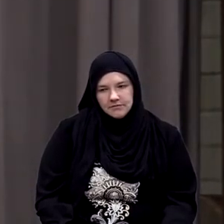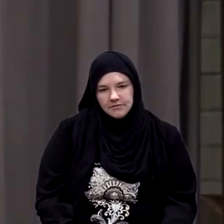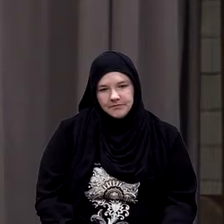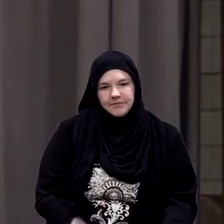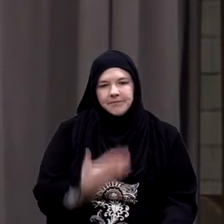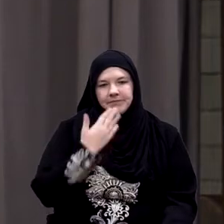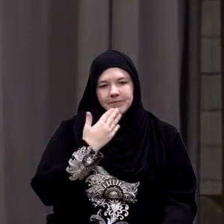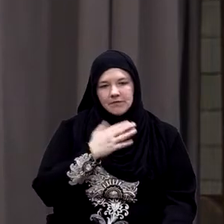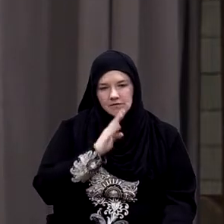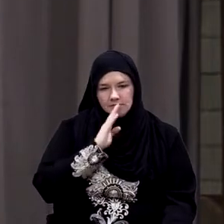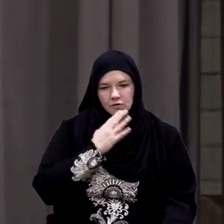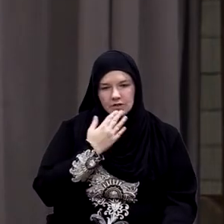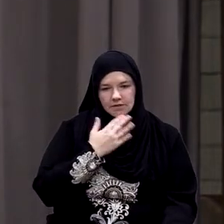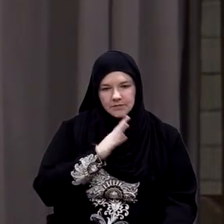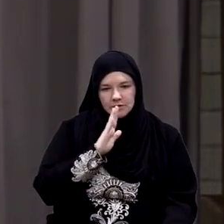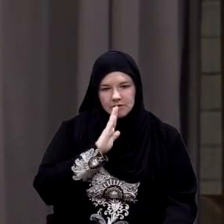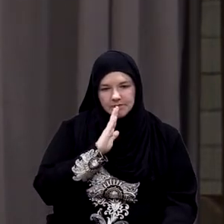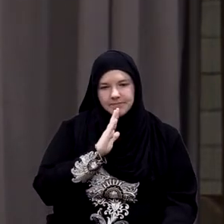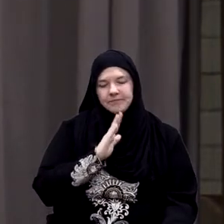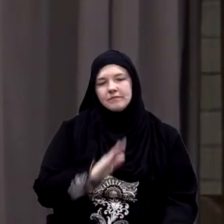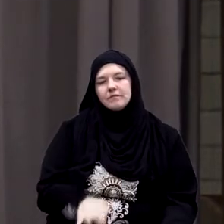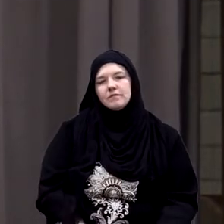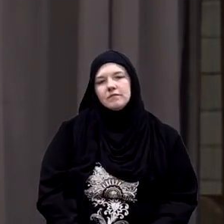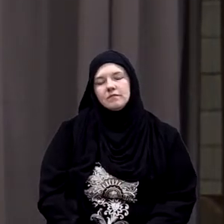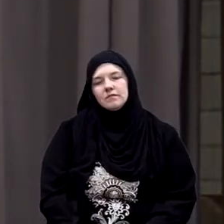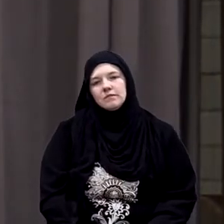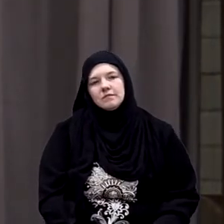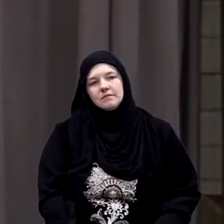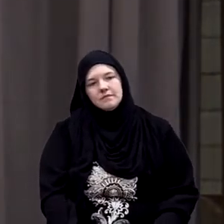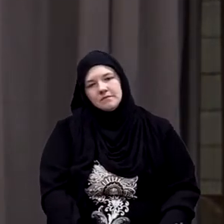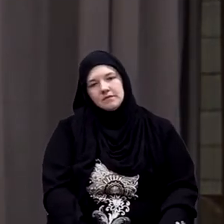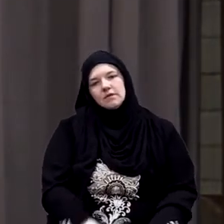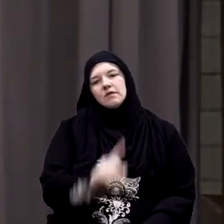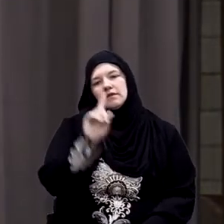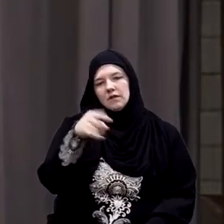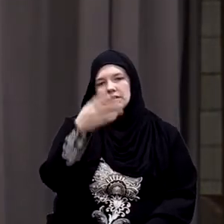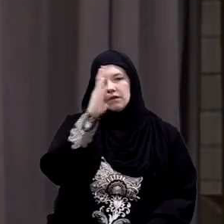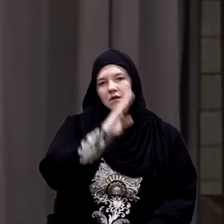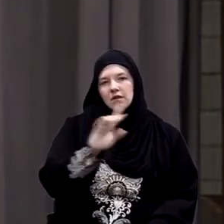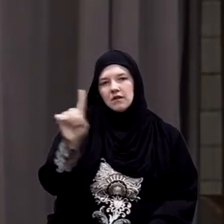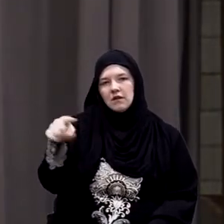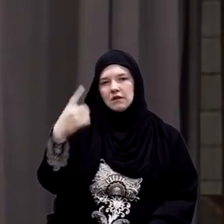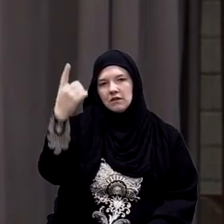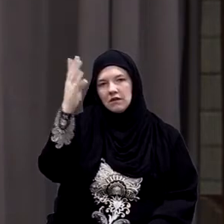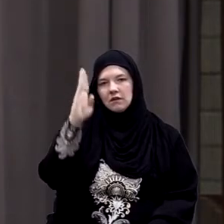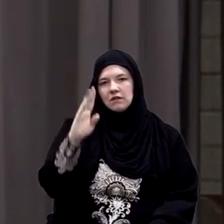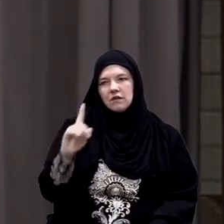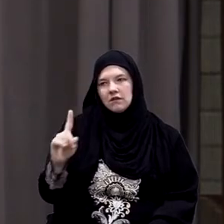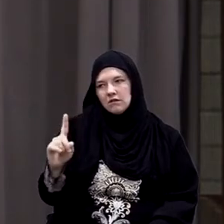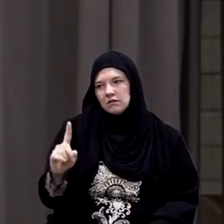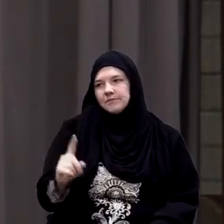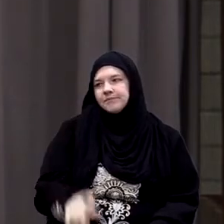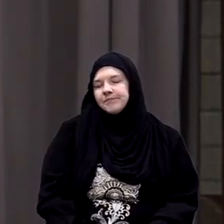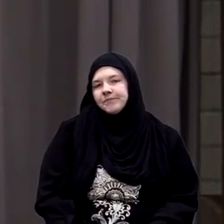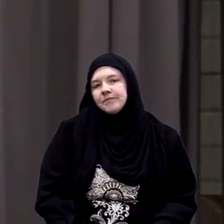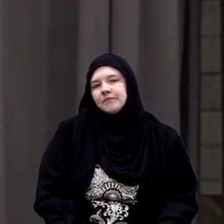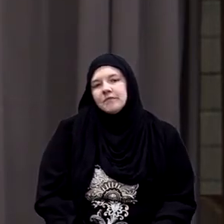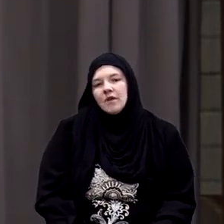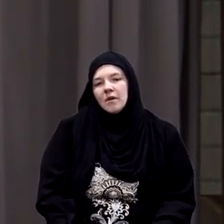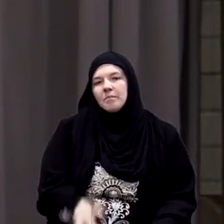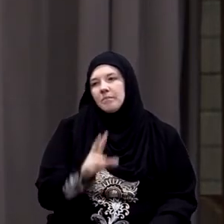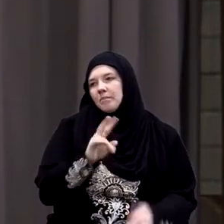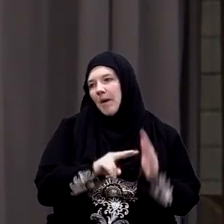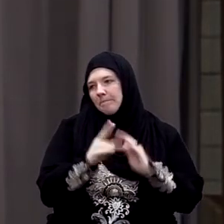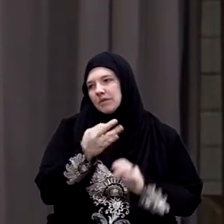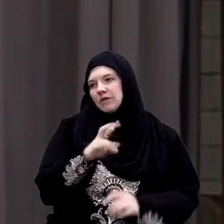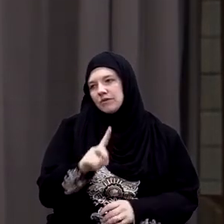Alhamdulillah wa kafa, wa salatu wa salamu ala ibadihi alladhina astafa, وأشهد أن لا إله إلا الله